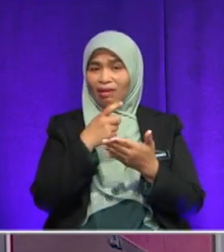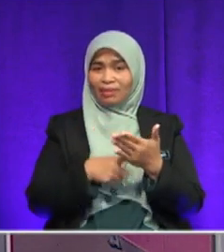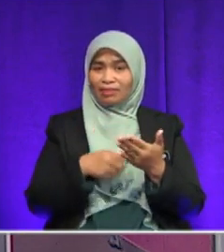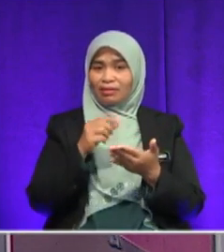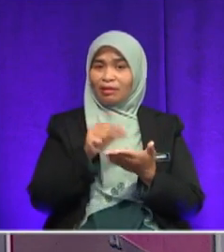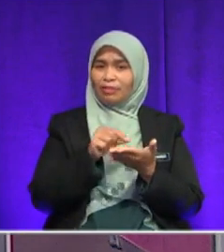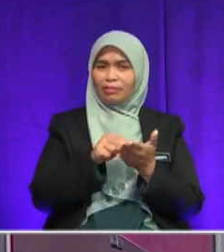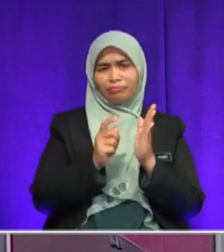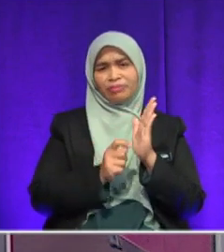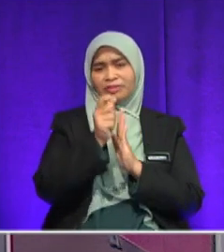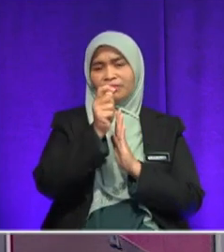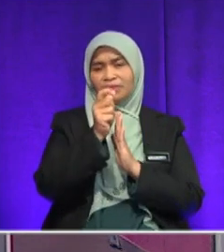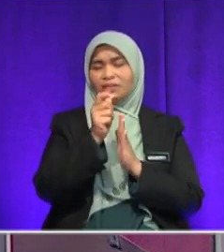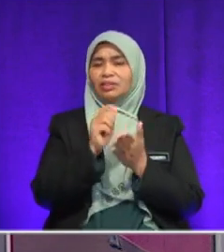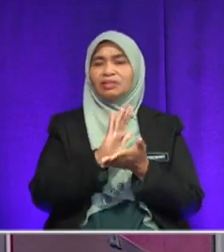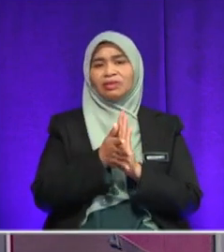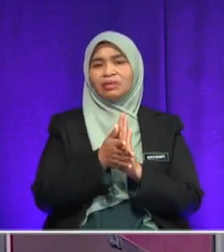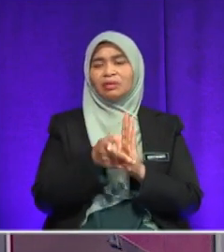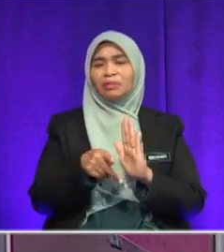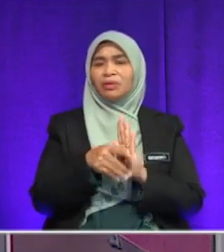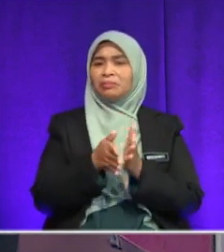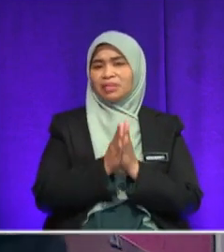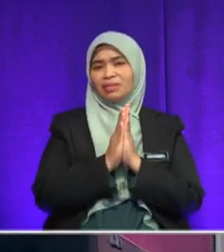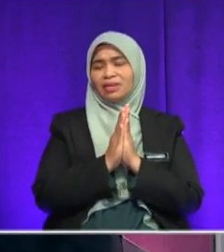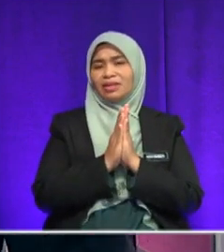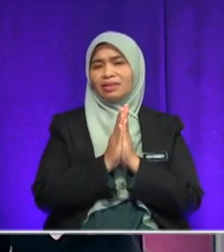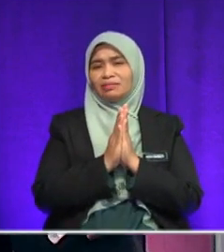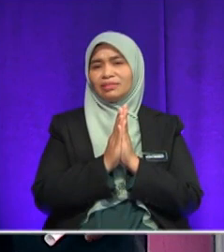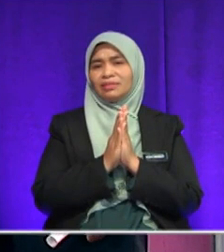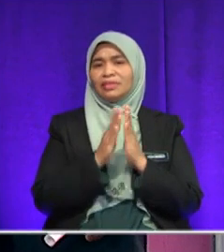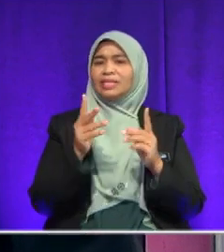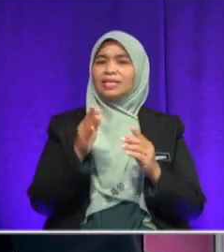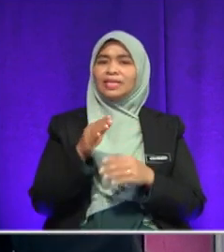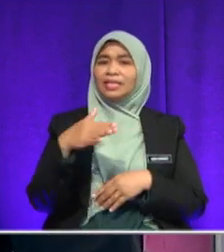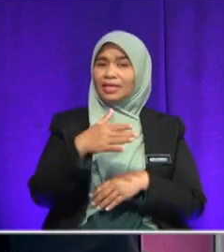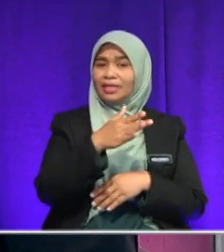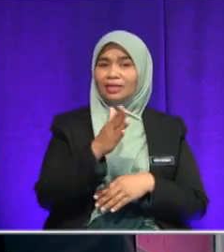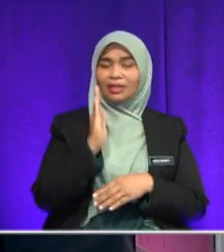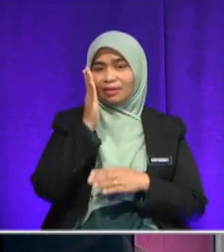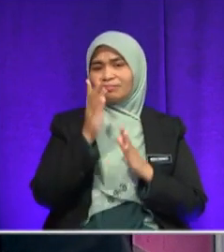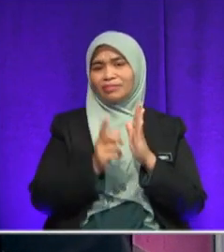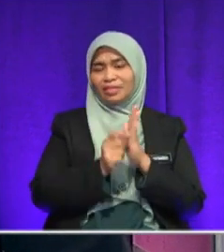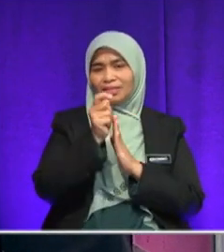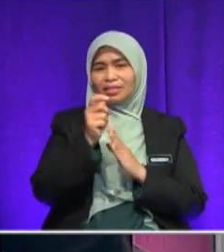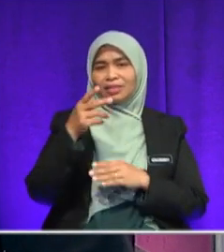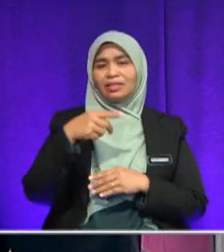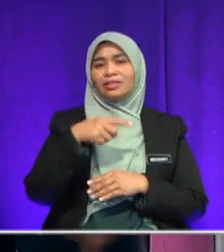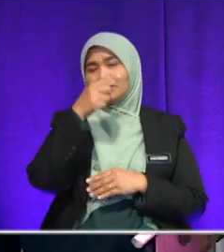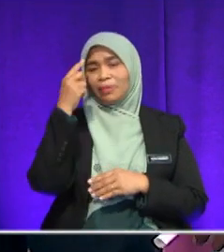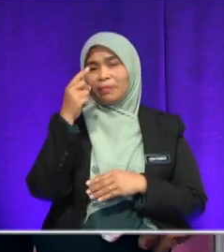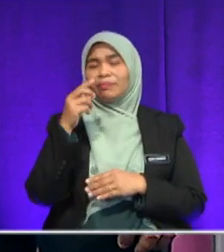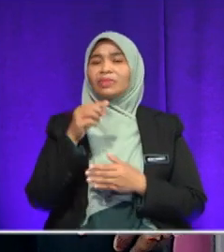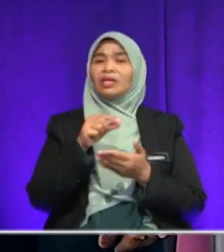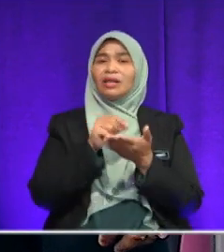naik, so permintaan ke atas ikan akan meningkat. Kenapa? Sebab ayam dan ikan